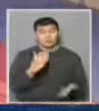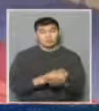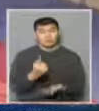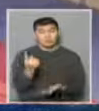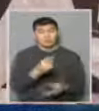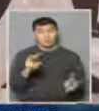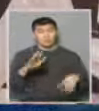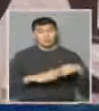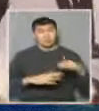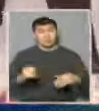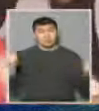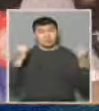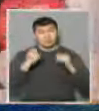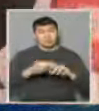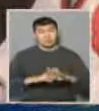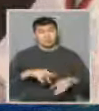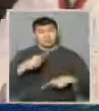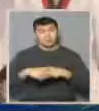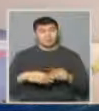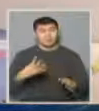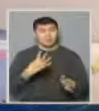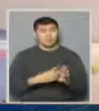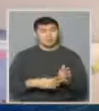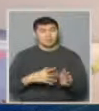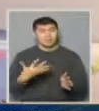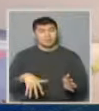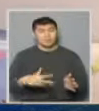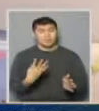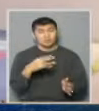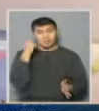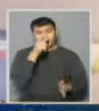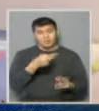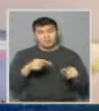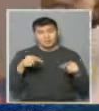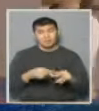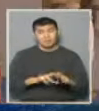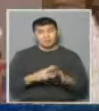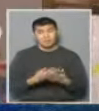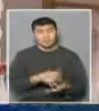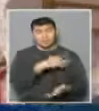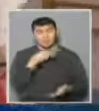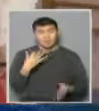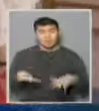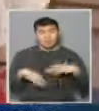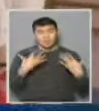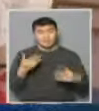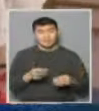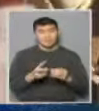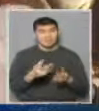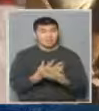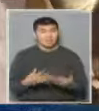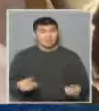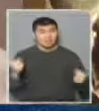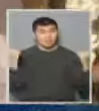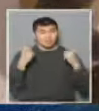одна специализированная школа, основанная в далеком 1954 году. Здесь более 1500 детей занимается по 12 видам